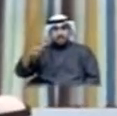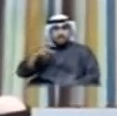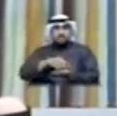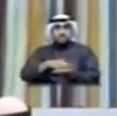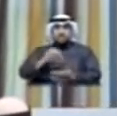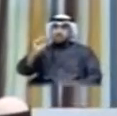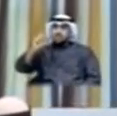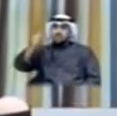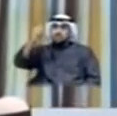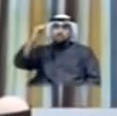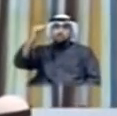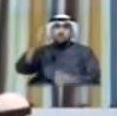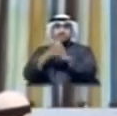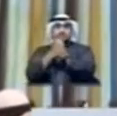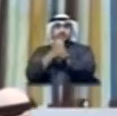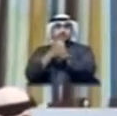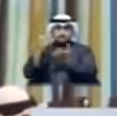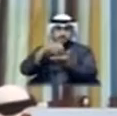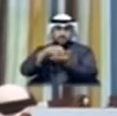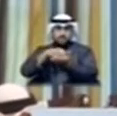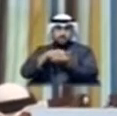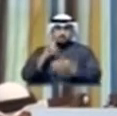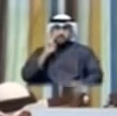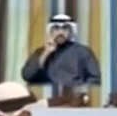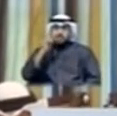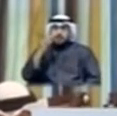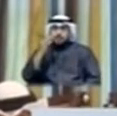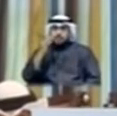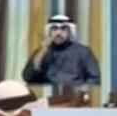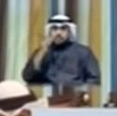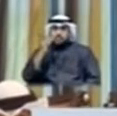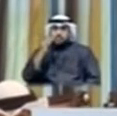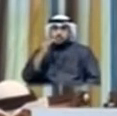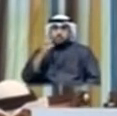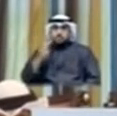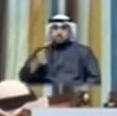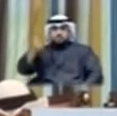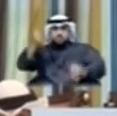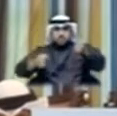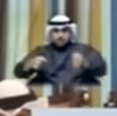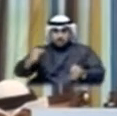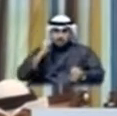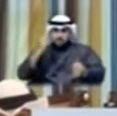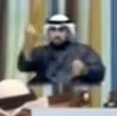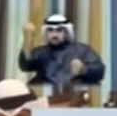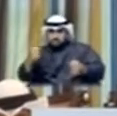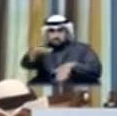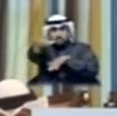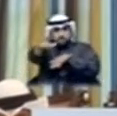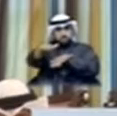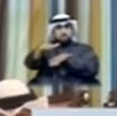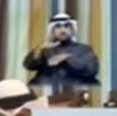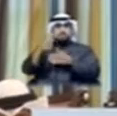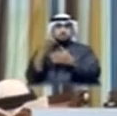ركض من السيارة، زوجته نطت على المقود وردت على ضابط وعسكري